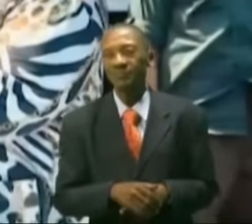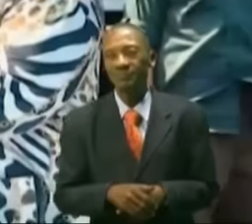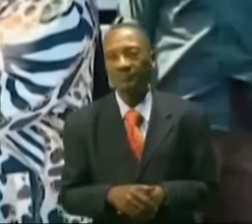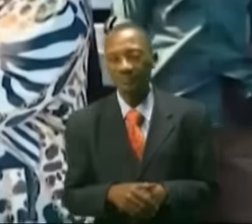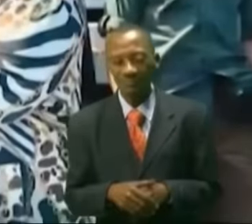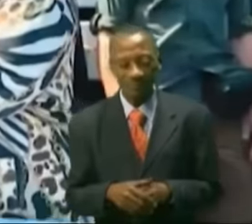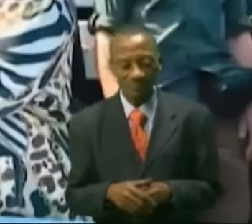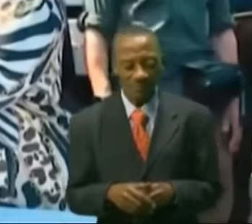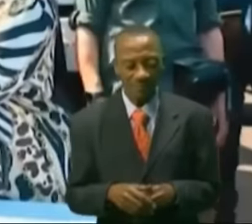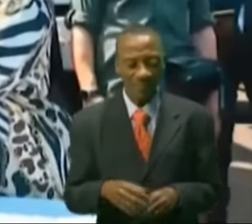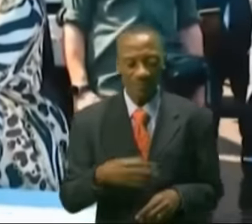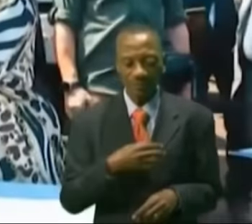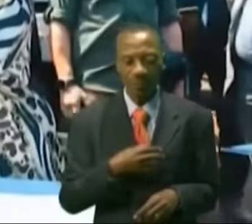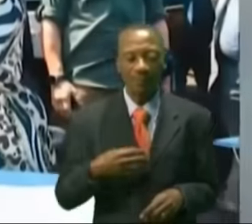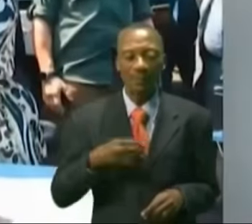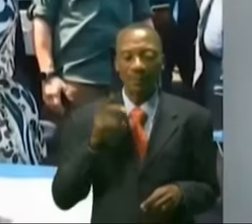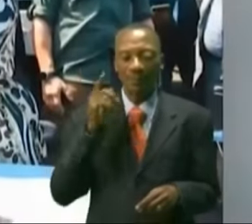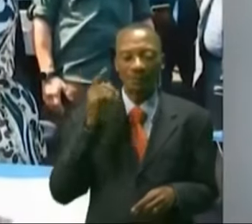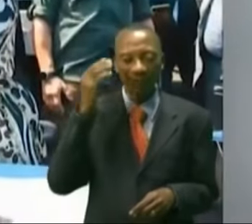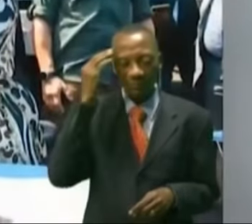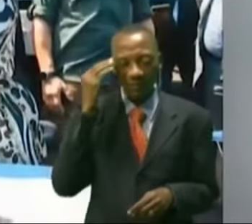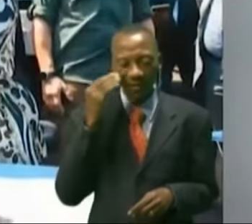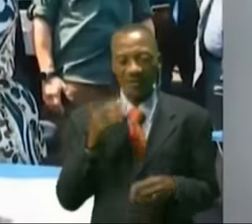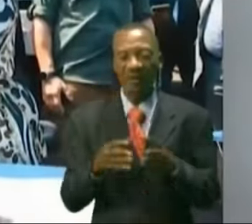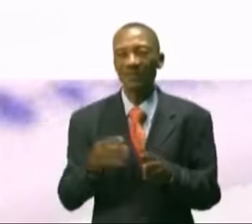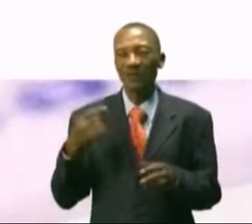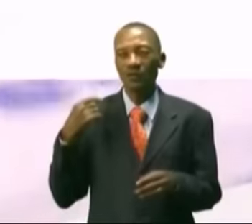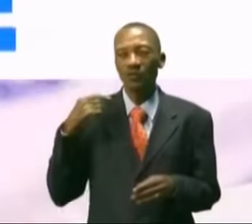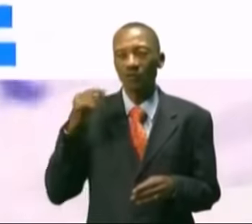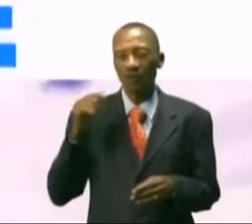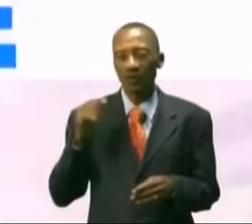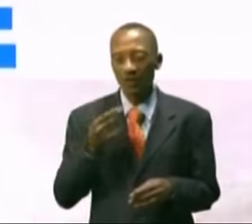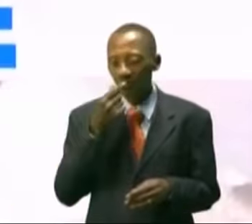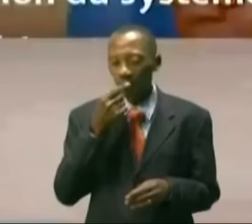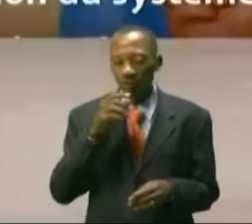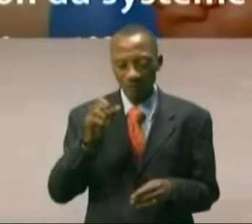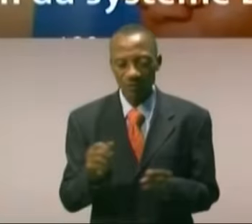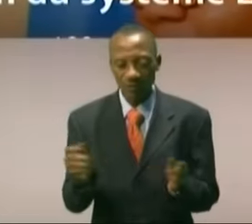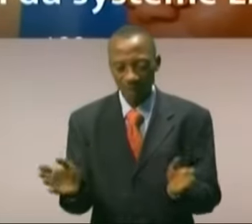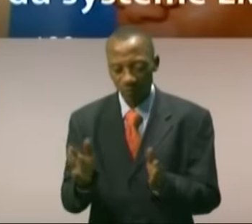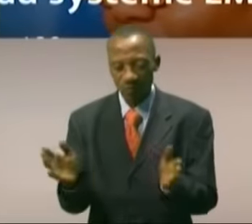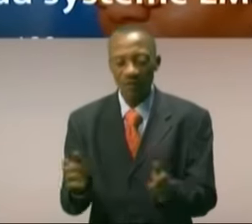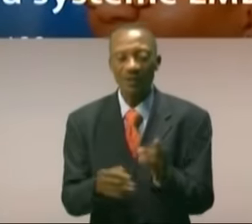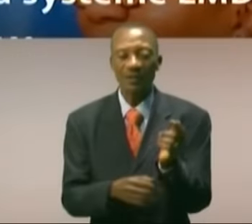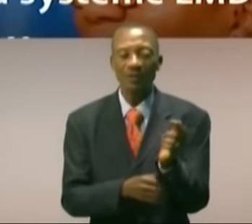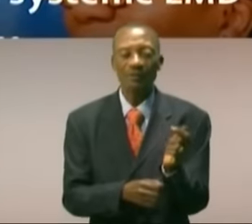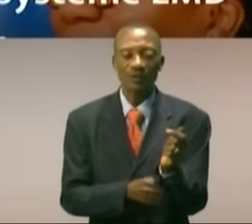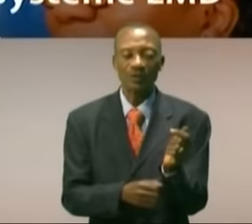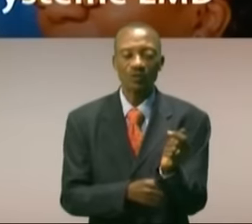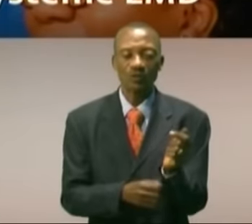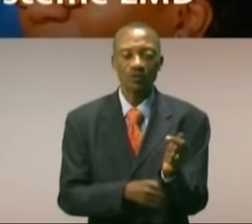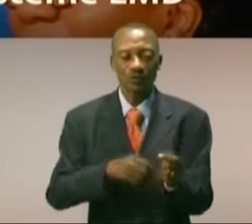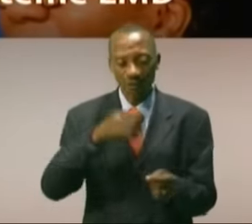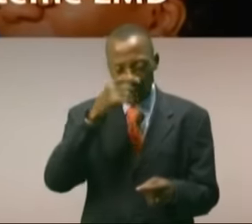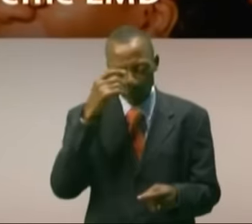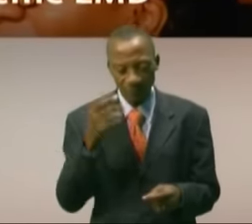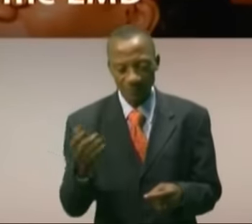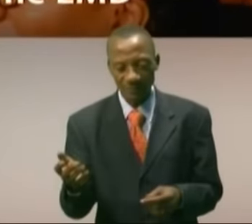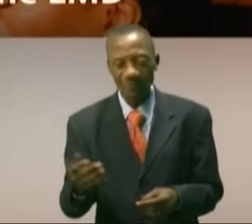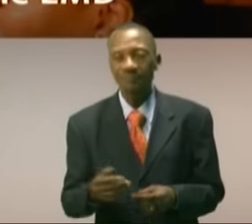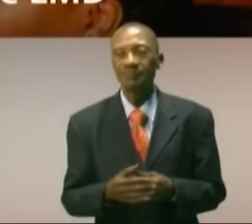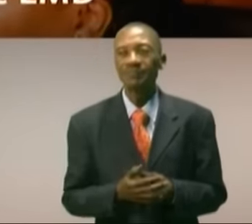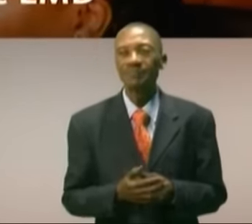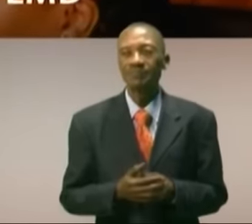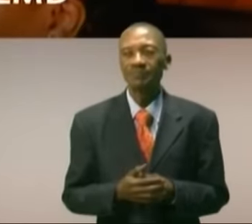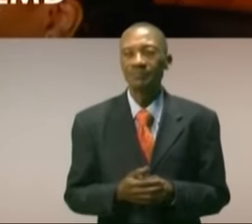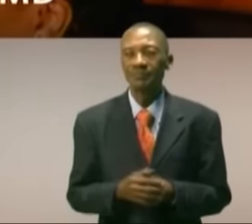Sud Kivu, Jean-Jacques Pourossi. Le ministère de l'enseignement supérieur dément les